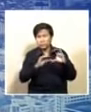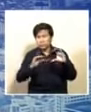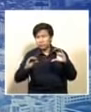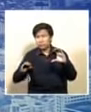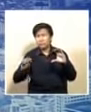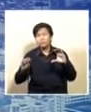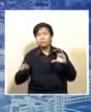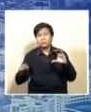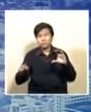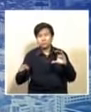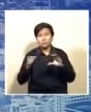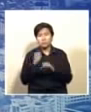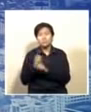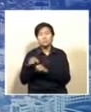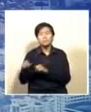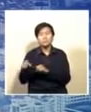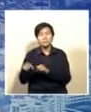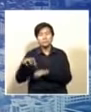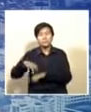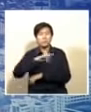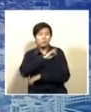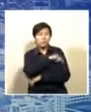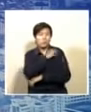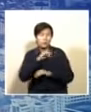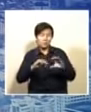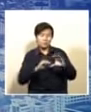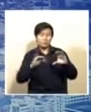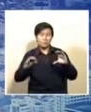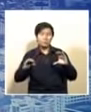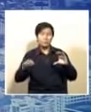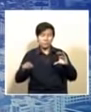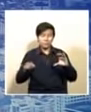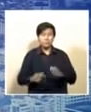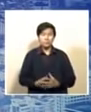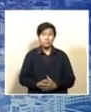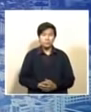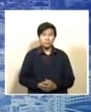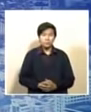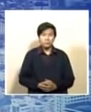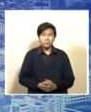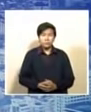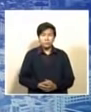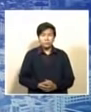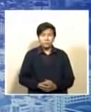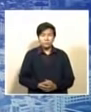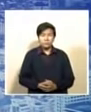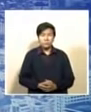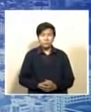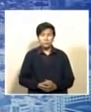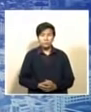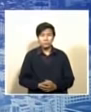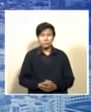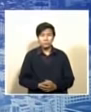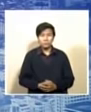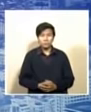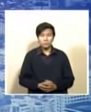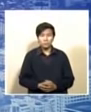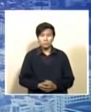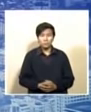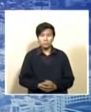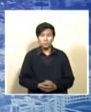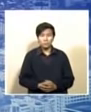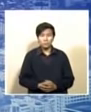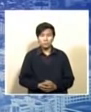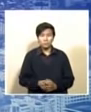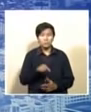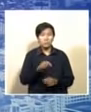าณ 50% ยังมีรองรับได้อีก700กว่าเตียงต่อครับส่วนต่างจังหวัดนะครับอันนี้คือของบ